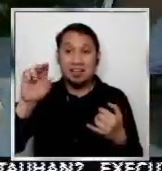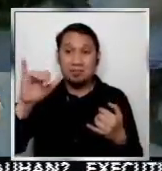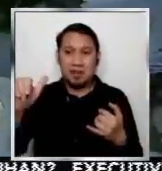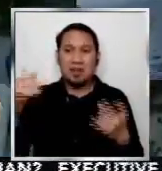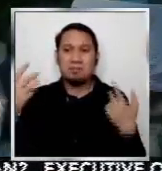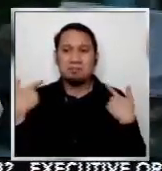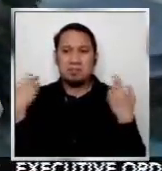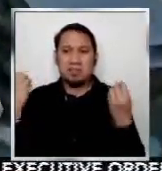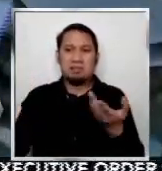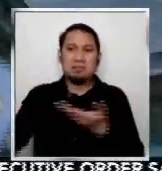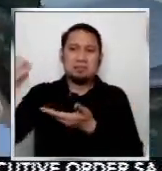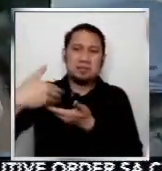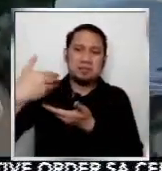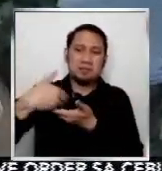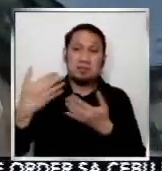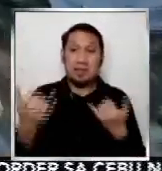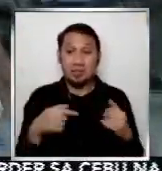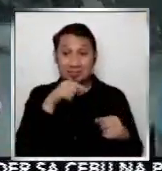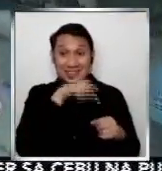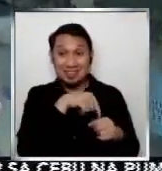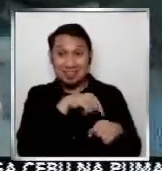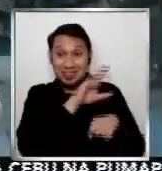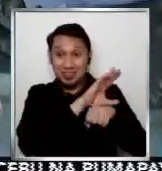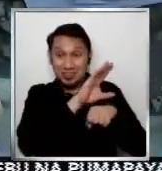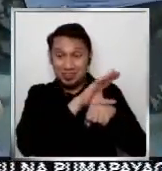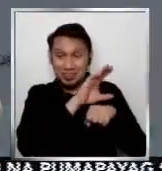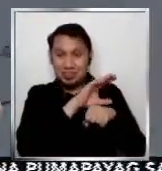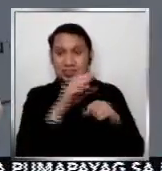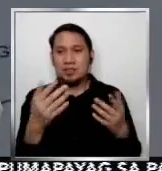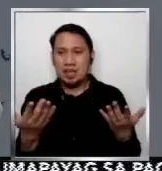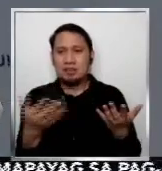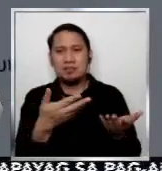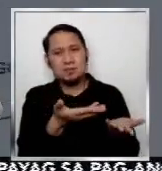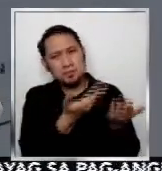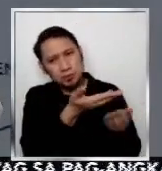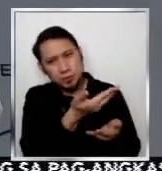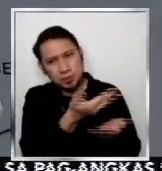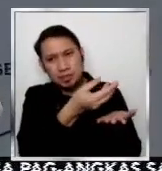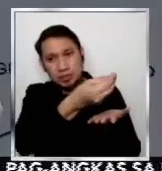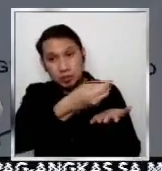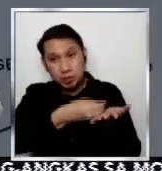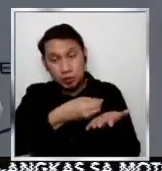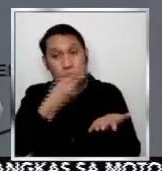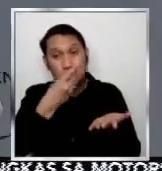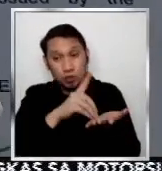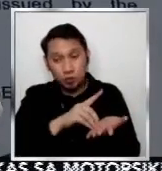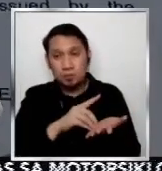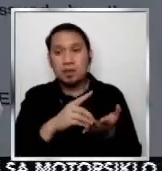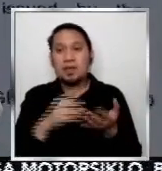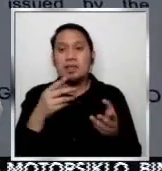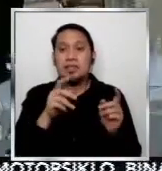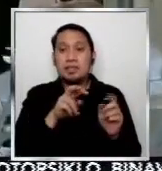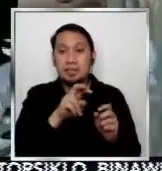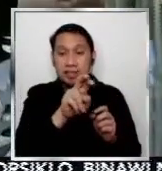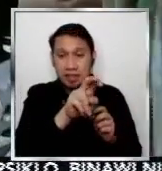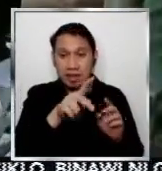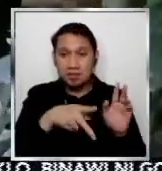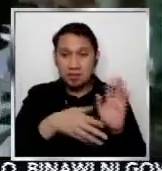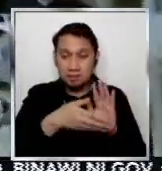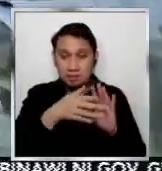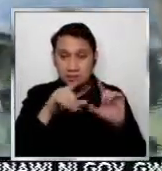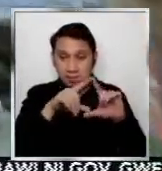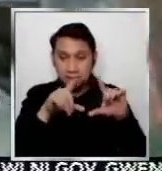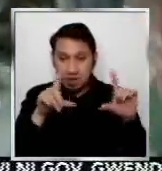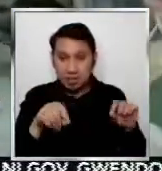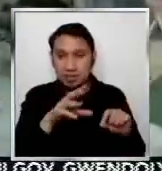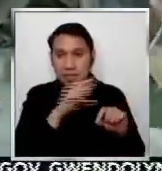Pagkarating dito sa simbahan, hinihingan sila ng mga kaukulang dokumento gaya ng travel pass, health certificate galing sa LGU o sa